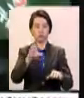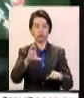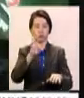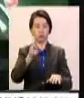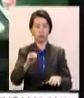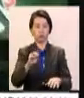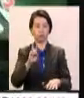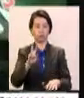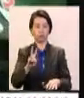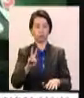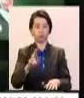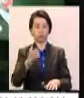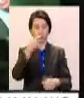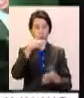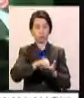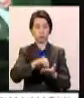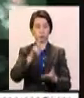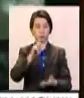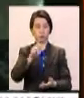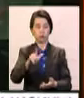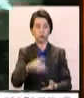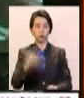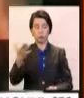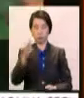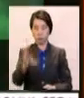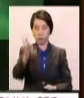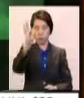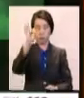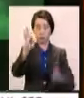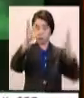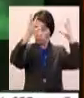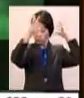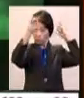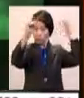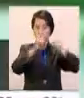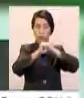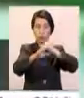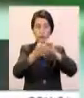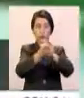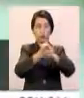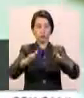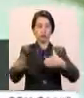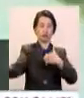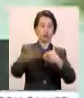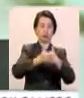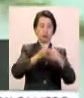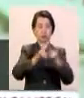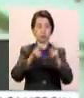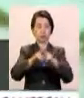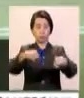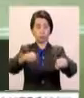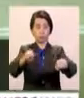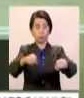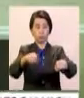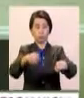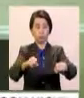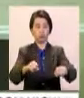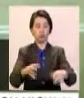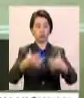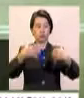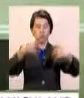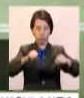Dua Farma Biotech Berhad di Ibu Negara. Beliau dilantik sebagai Duta Kempen Keselamatan Balik Kampung Bermotosikal. Kempen